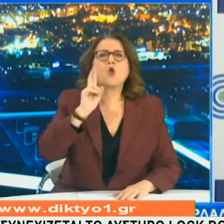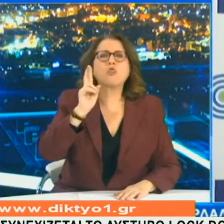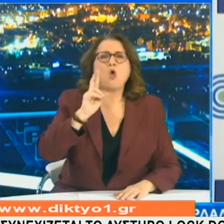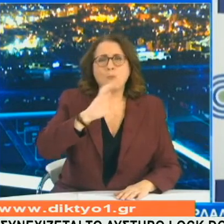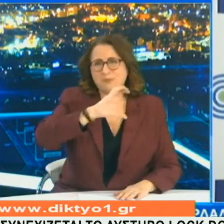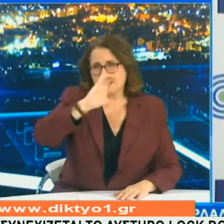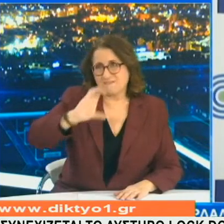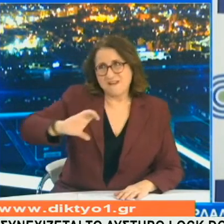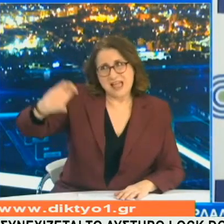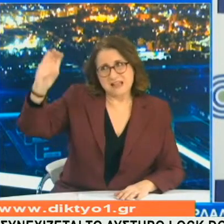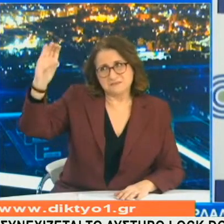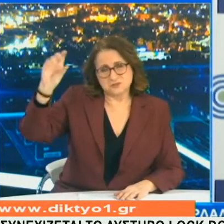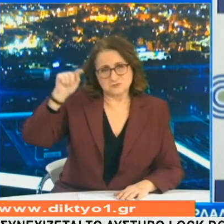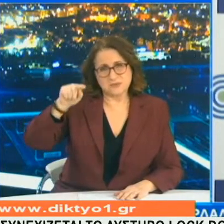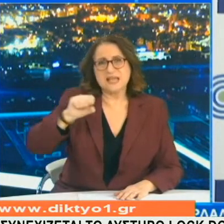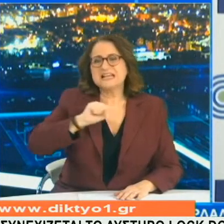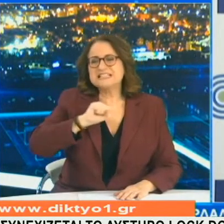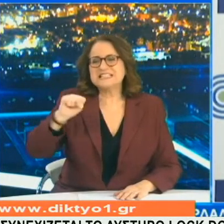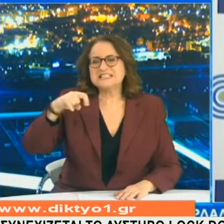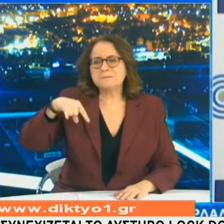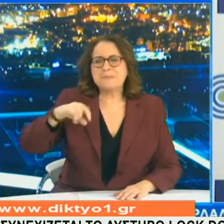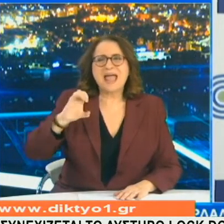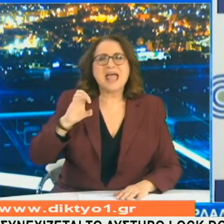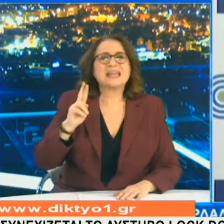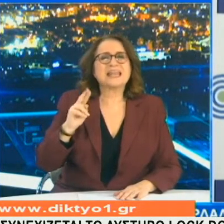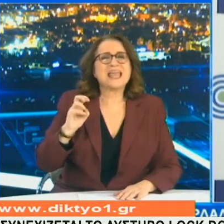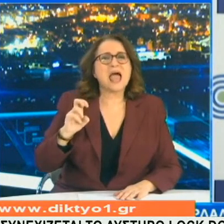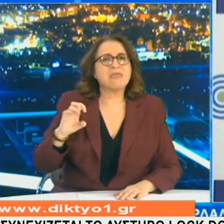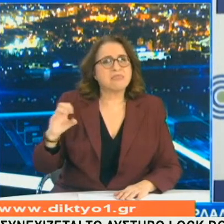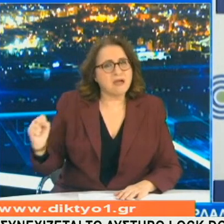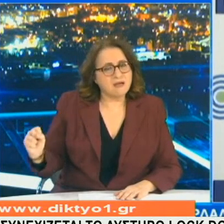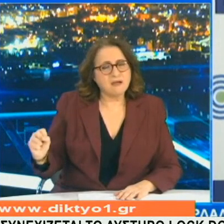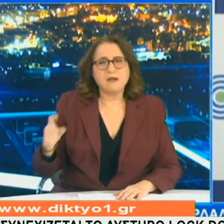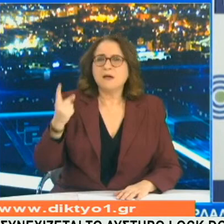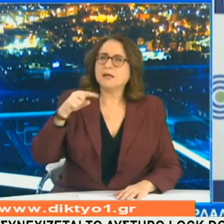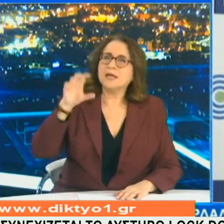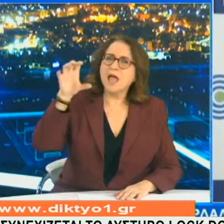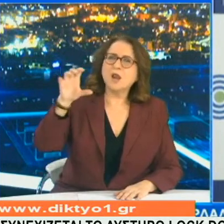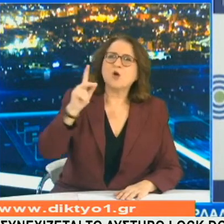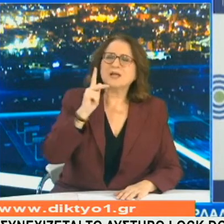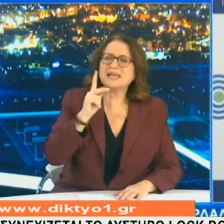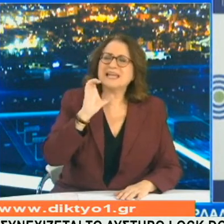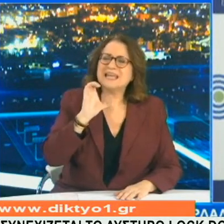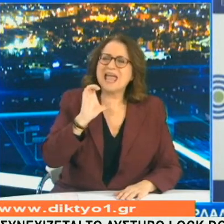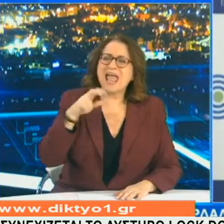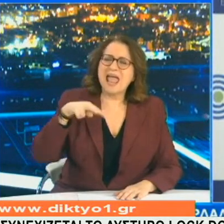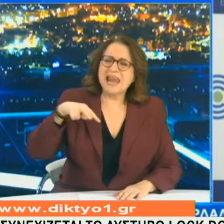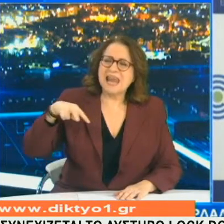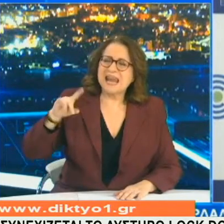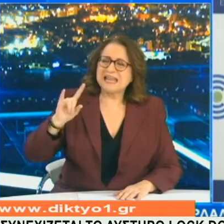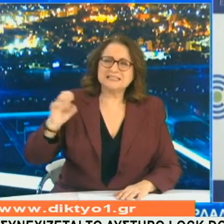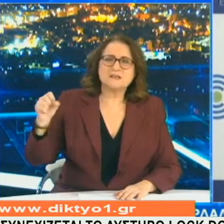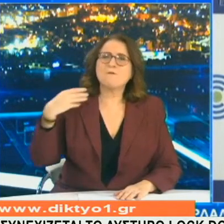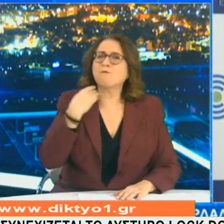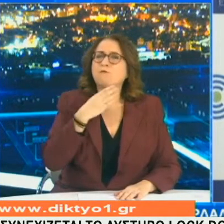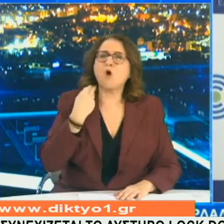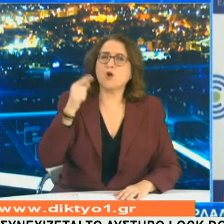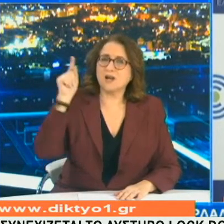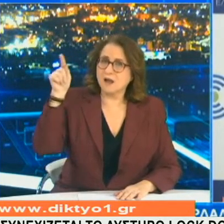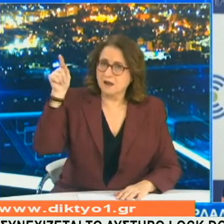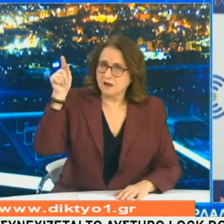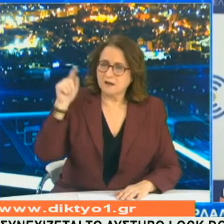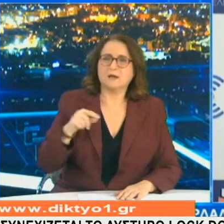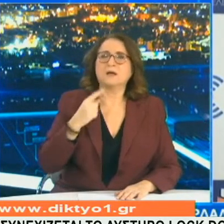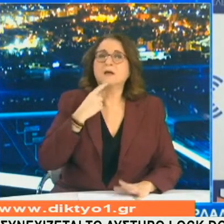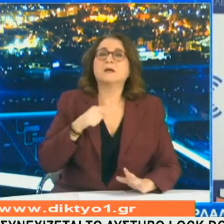την τοπική κοινότητα Σπερχιάδας του Δήμου Μακρακόμης, αλλά και την τοπική κοινότητα Κέλης του Δήμου Αμιντέου Φλόρινας, αποφασίστηκε